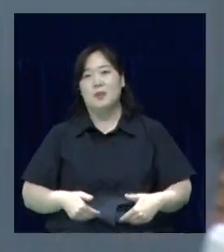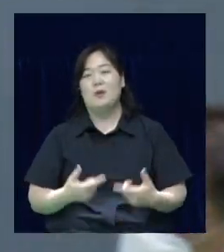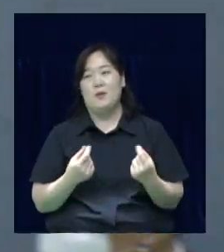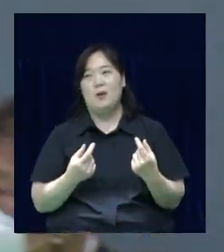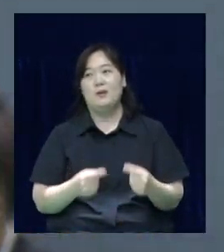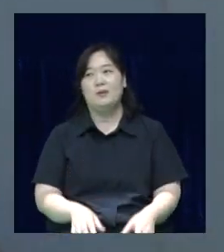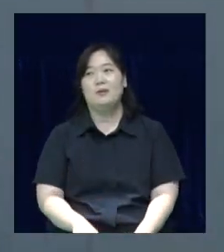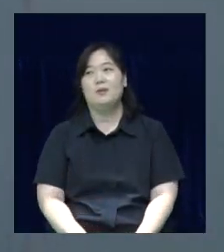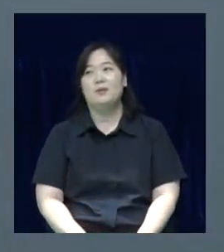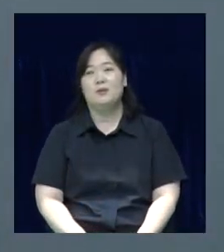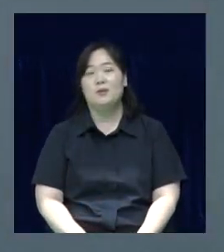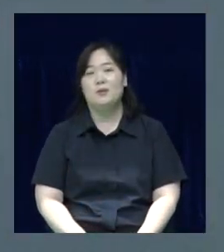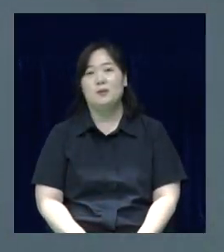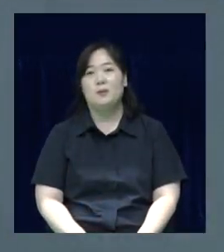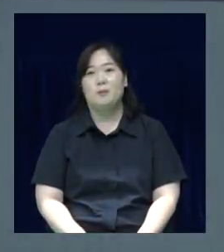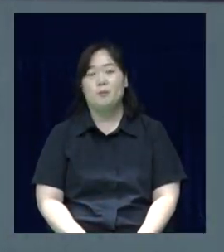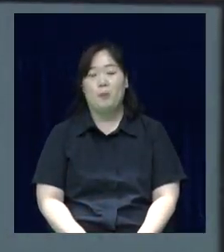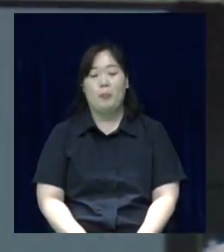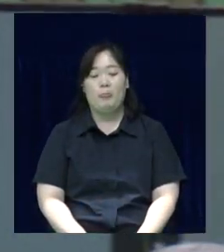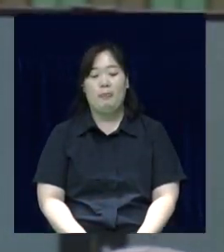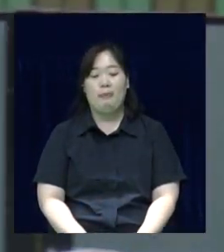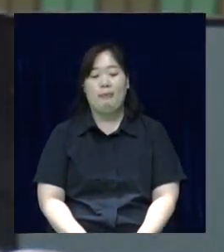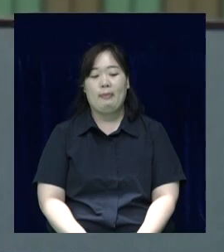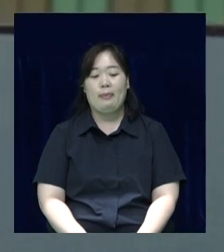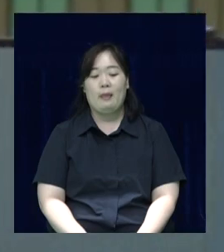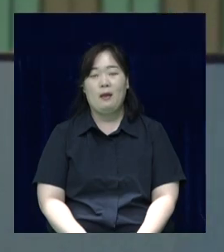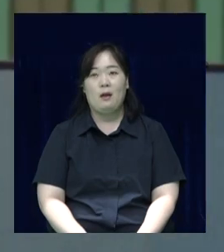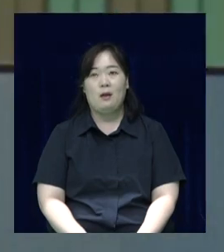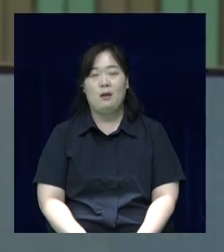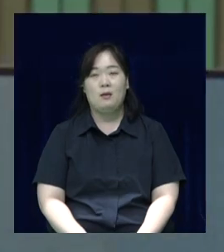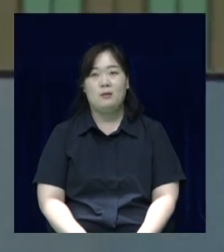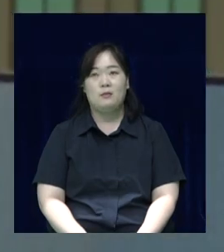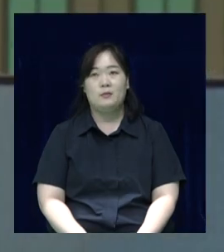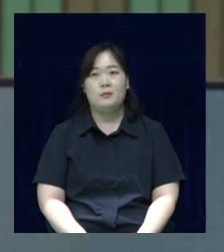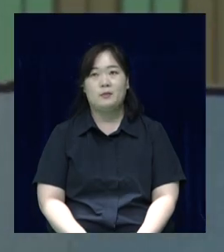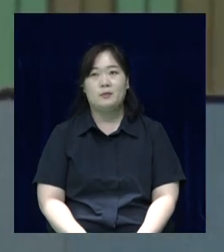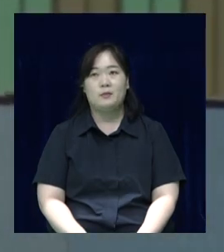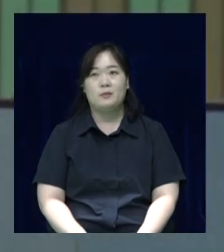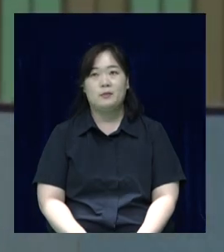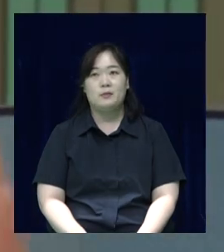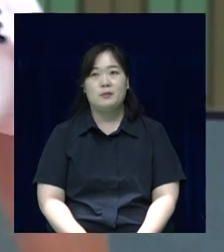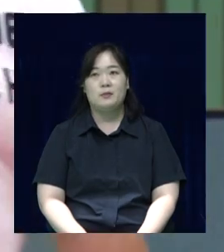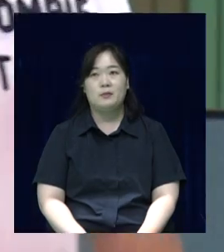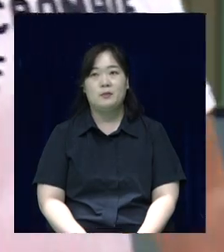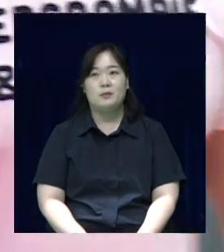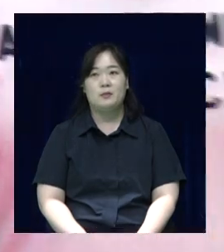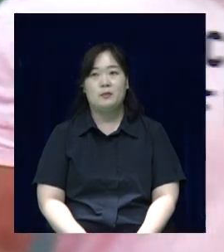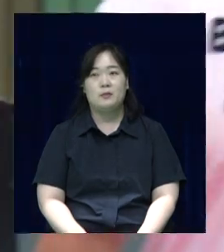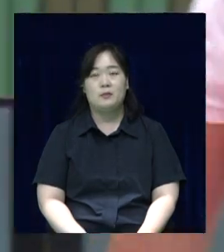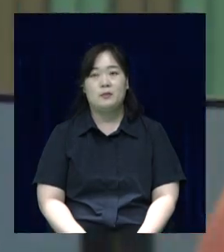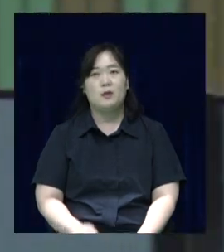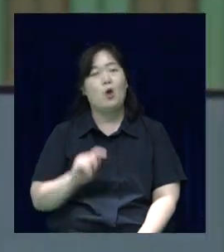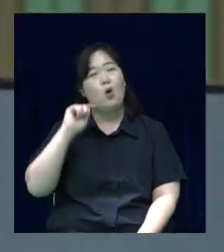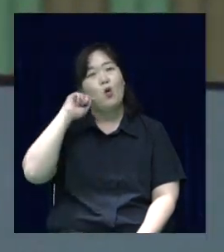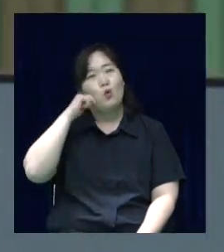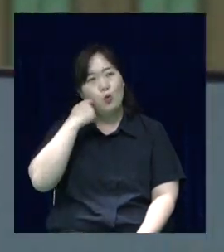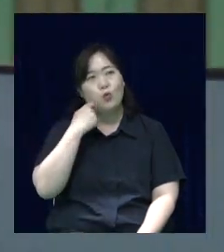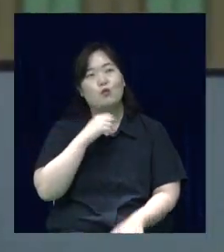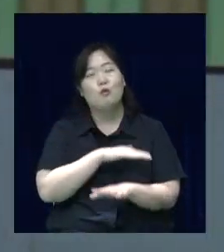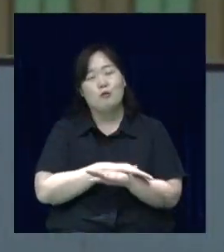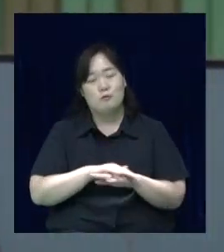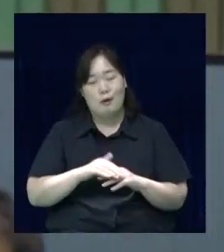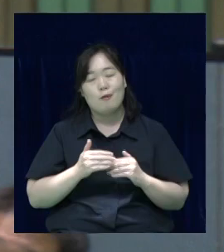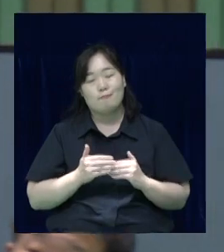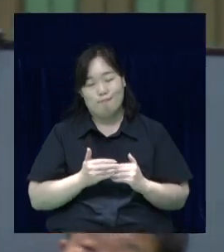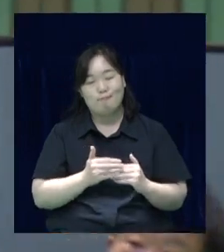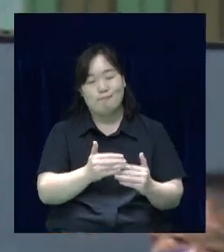어떤 룰에 입각해서 그것을 들 수 있느냐 없느냐 아, 그렇죠. 그것이 중요합니다. 자, 참 어려운 걸 잘 버텨내고 있는 선수들인